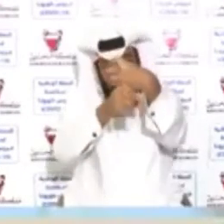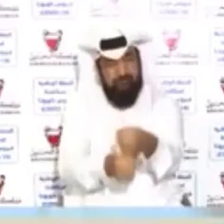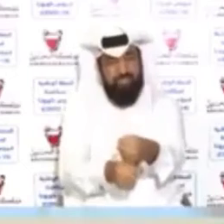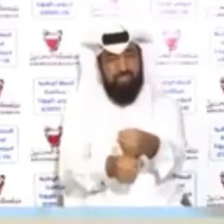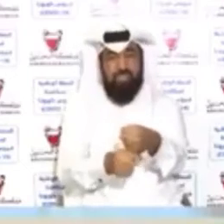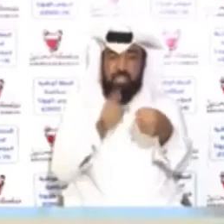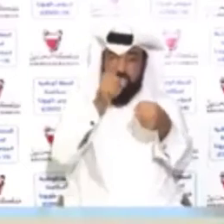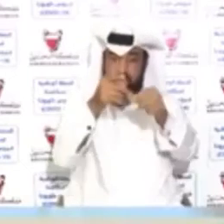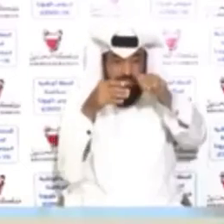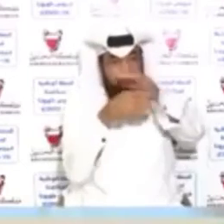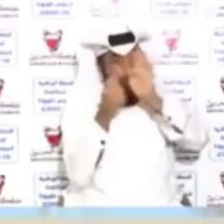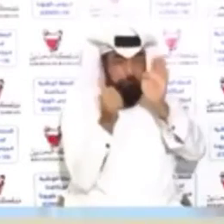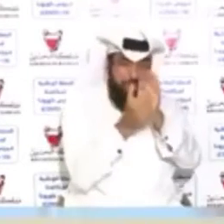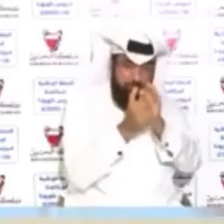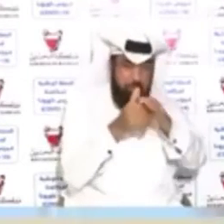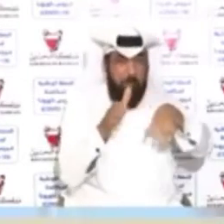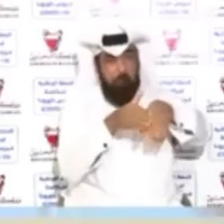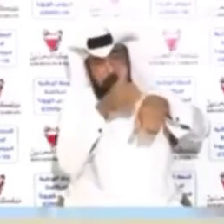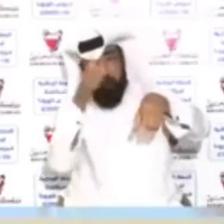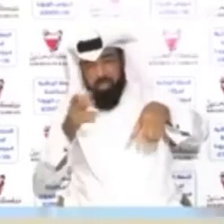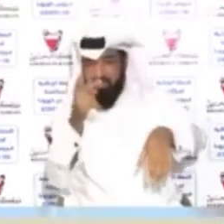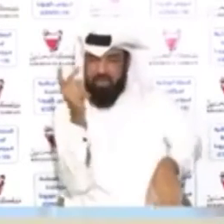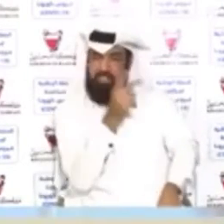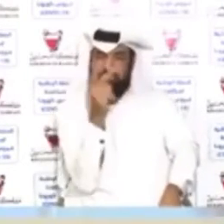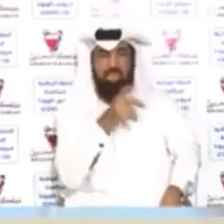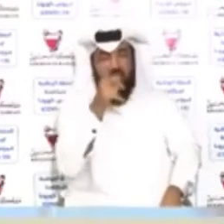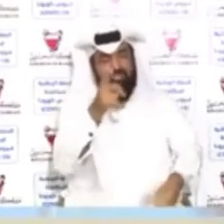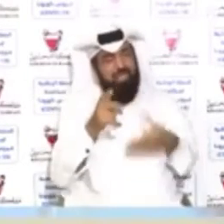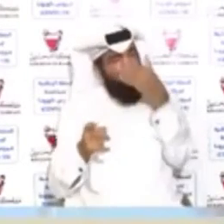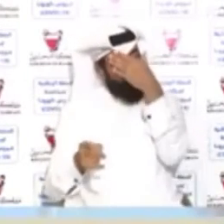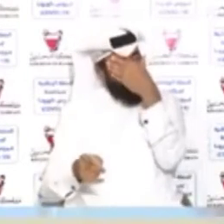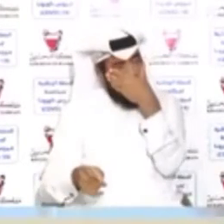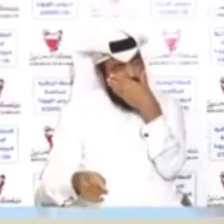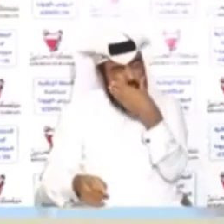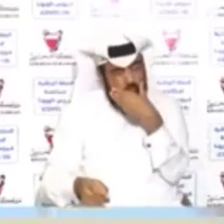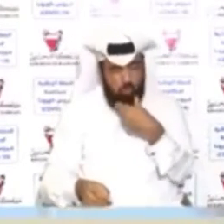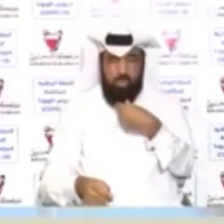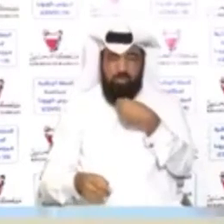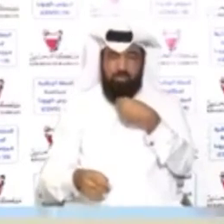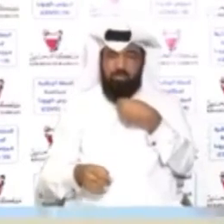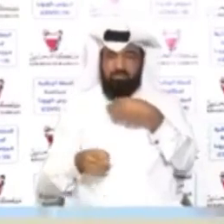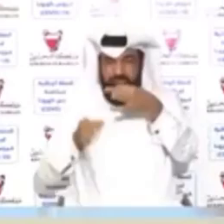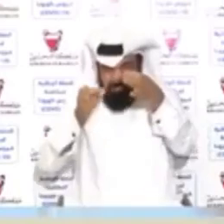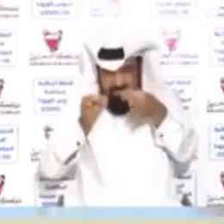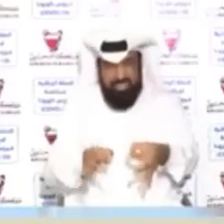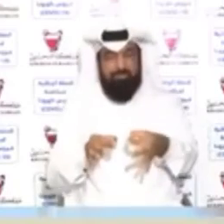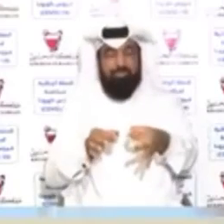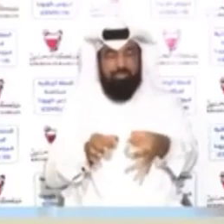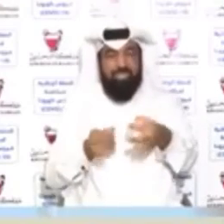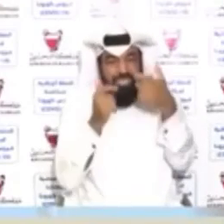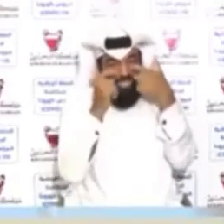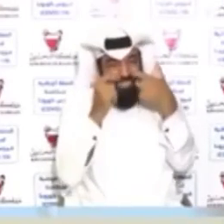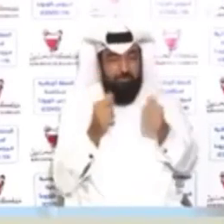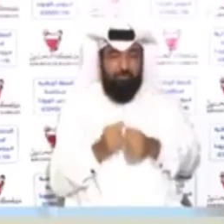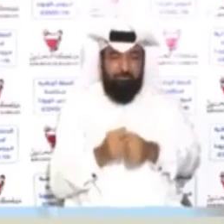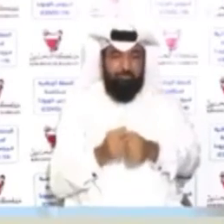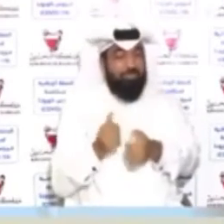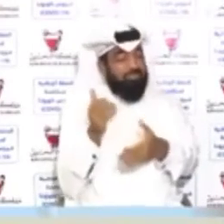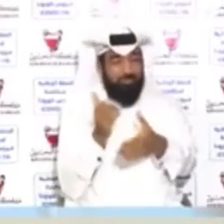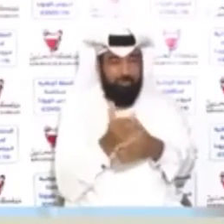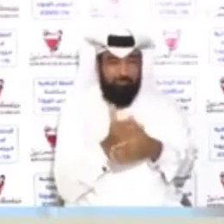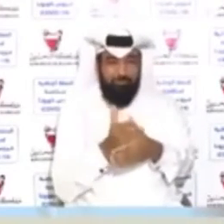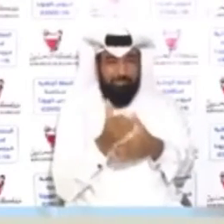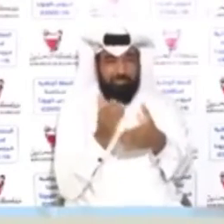أنت خارج البيت أو أنت في البيت، وخلنا فعلا نكون ملتزمين في هذه المرحلة، لأن هي فعلا الالتزام مسؤولية كل فرد في